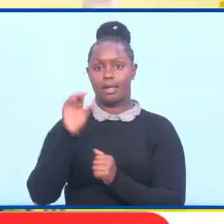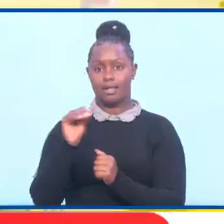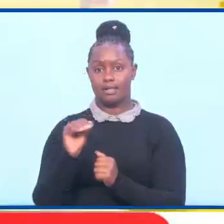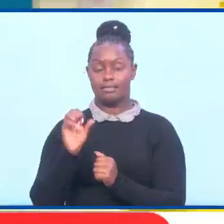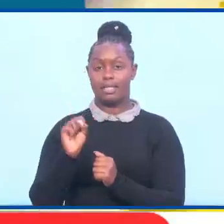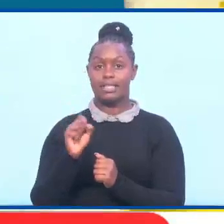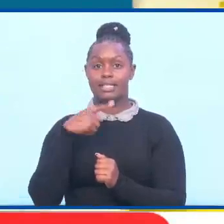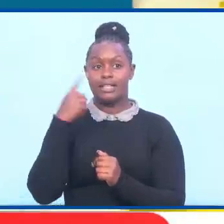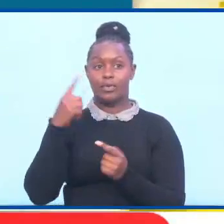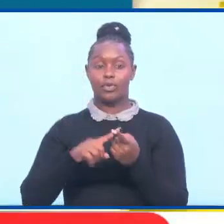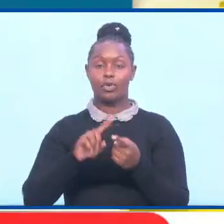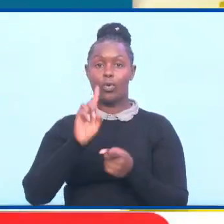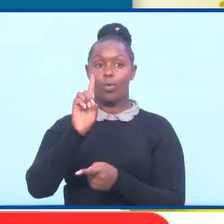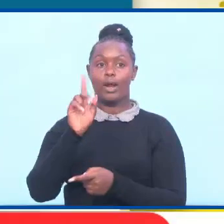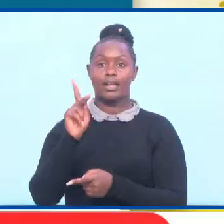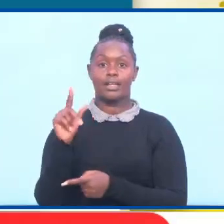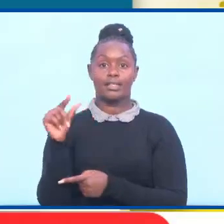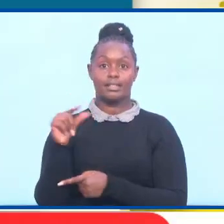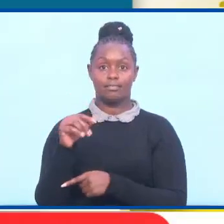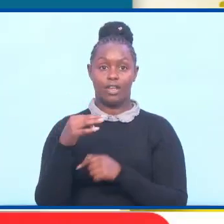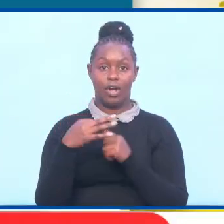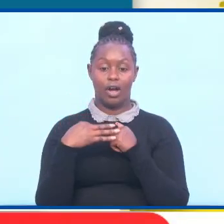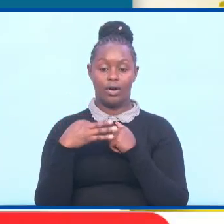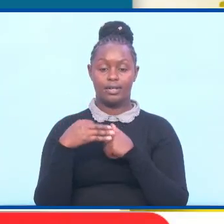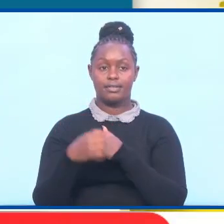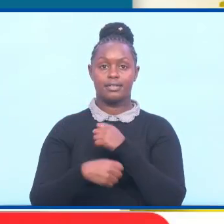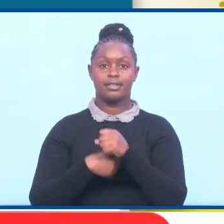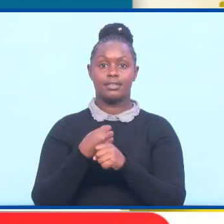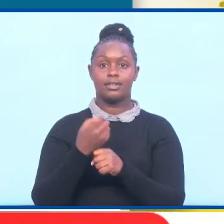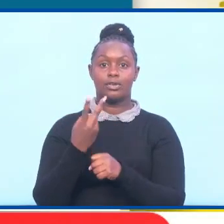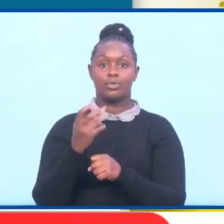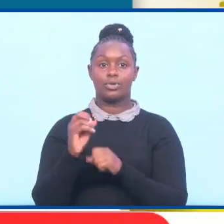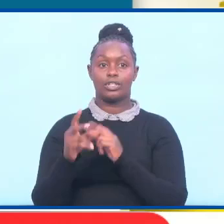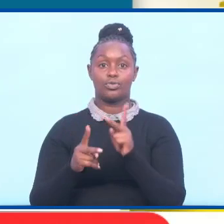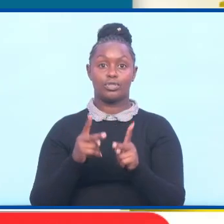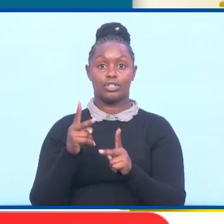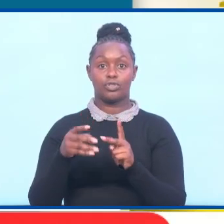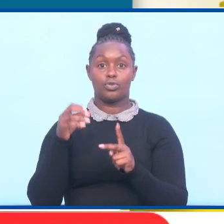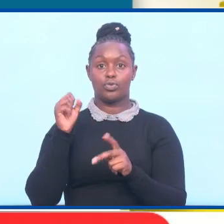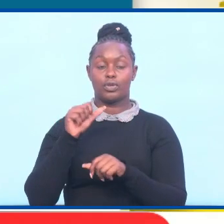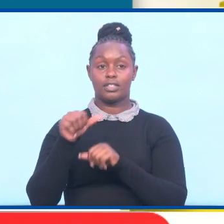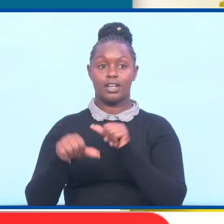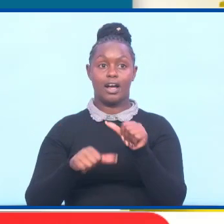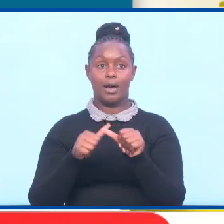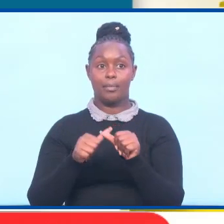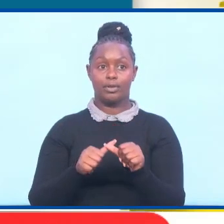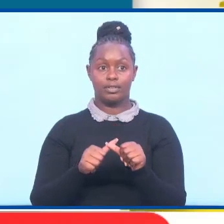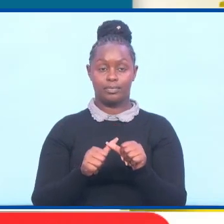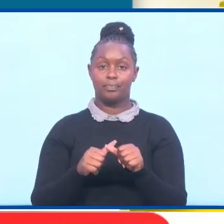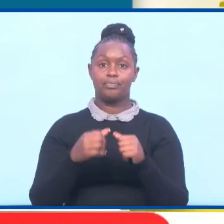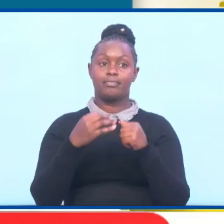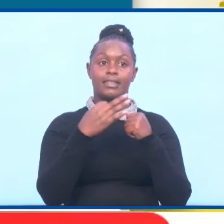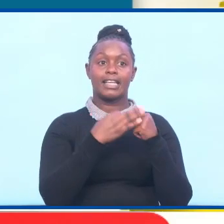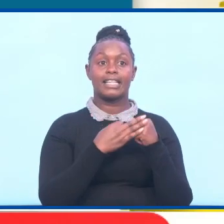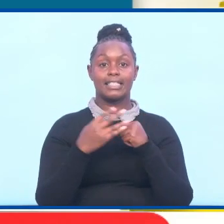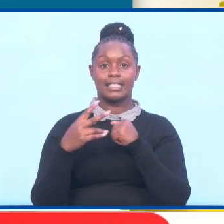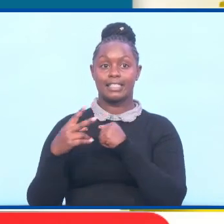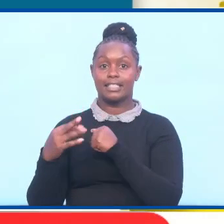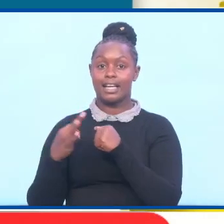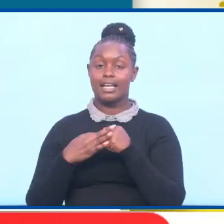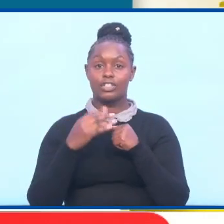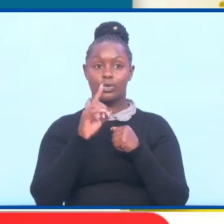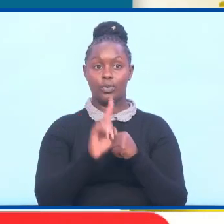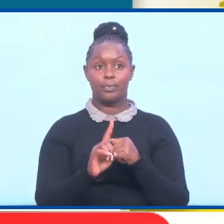viazi mnamo Agosti mwaka 2022 viligharimu shilingi 81, huku Agosti